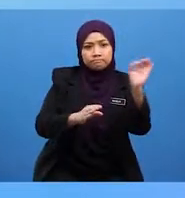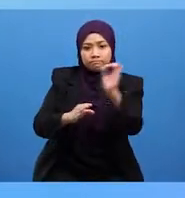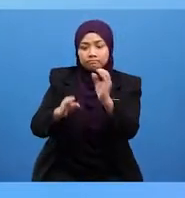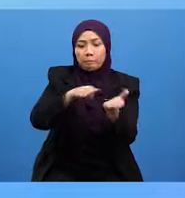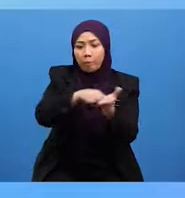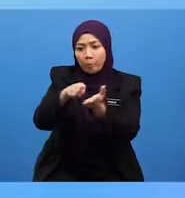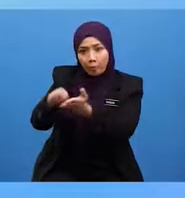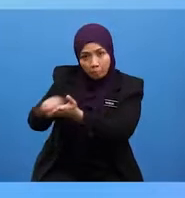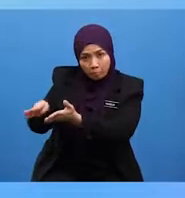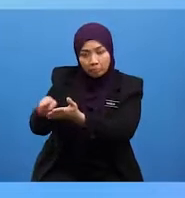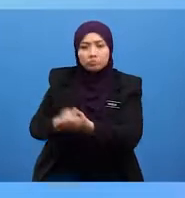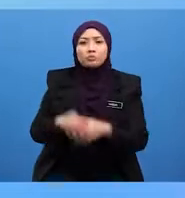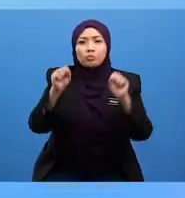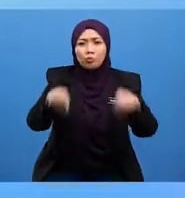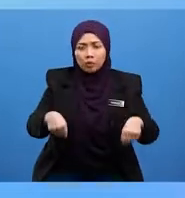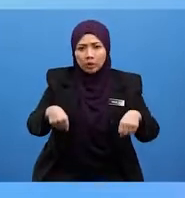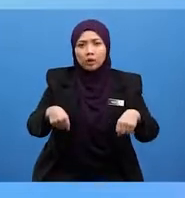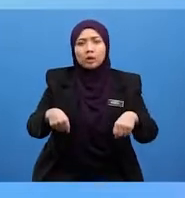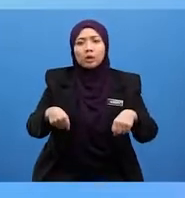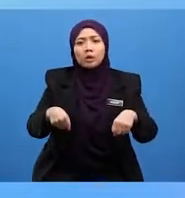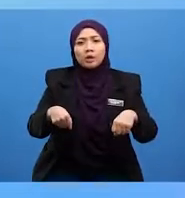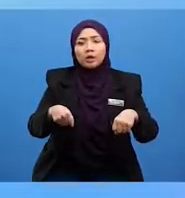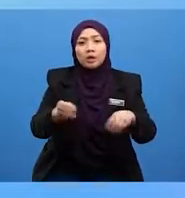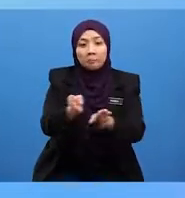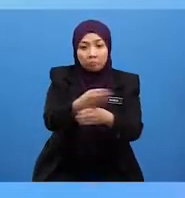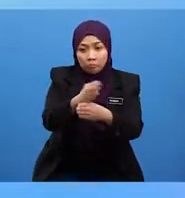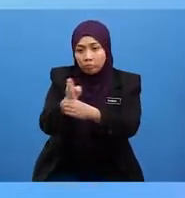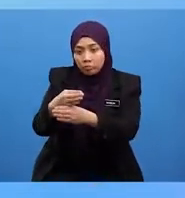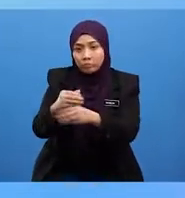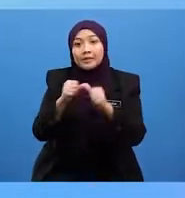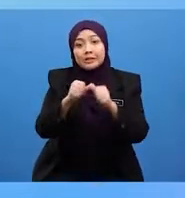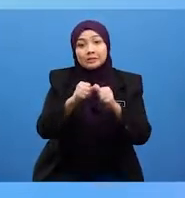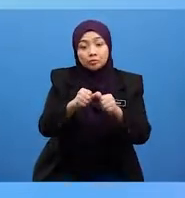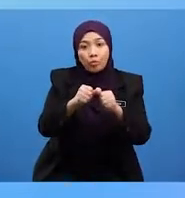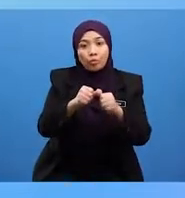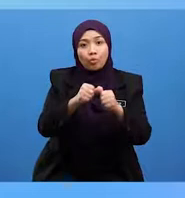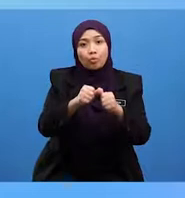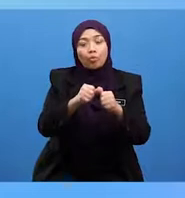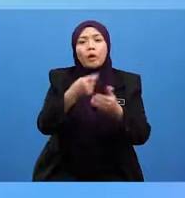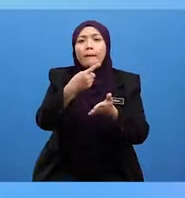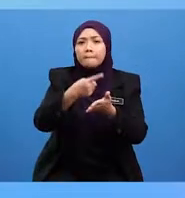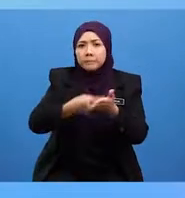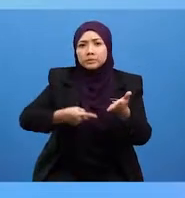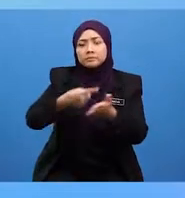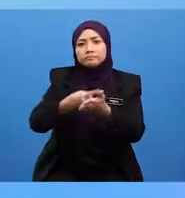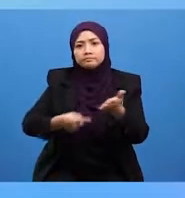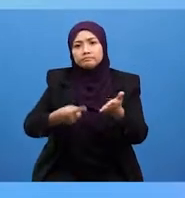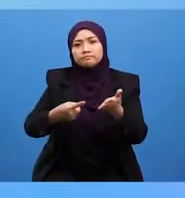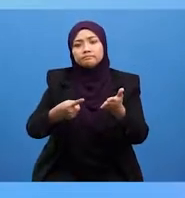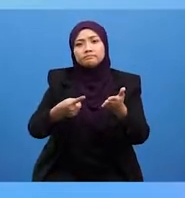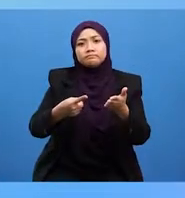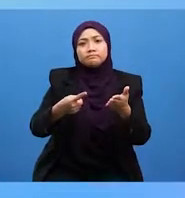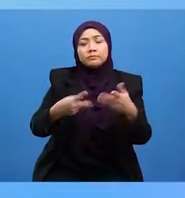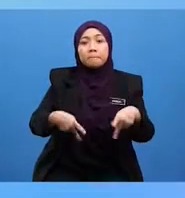ini boleh dibentuk mengikut keinginan atau keperluan dalam